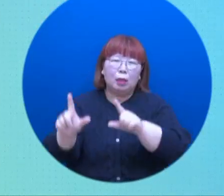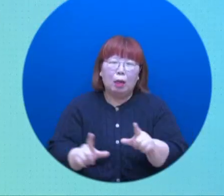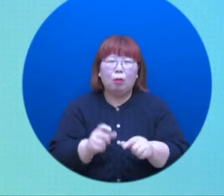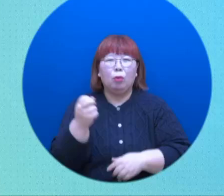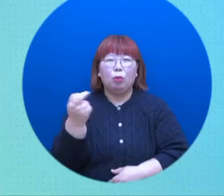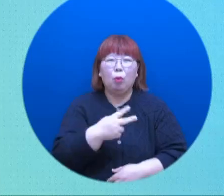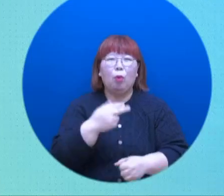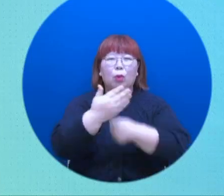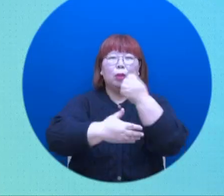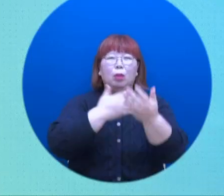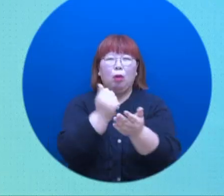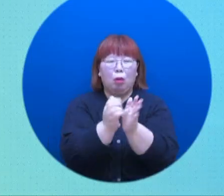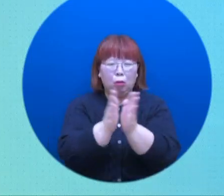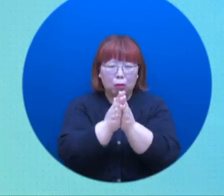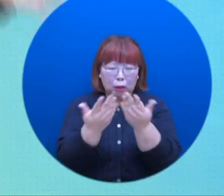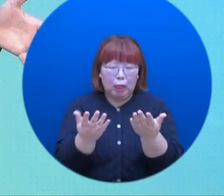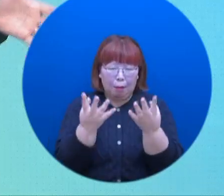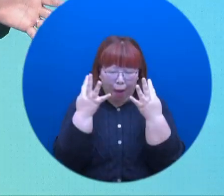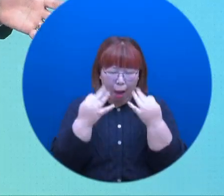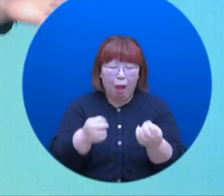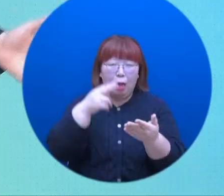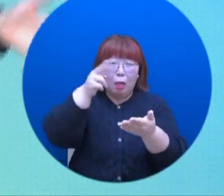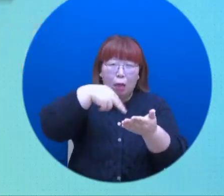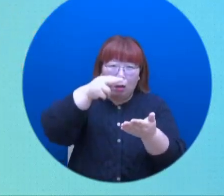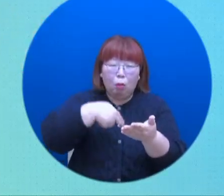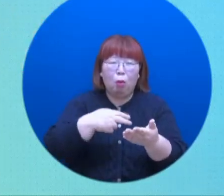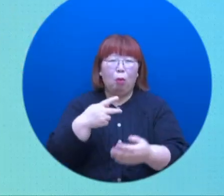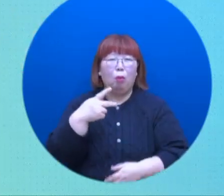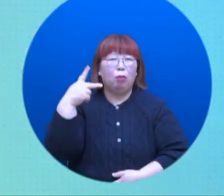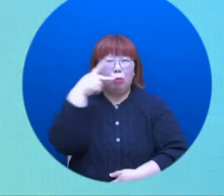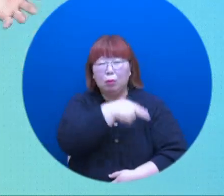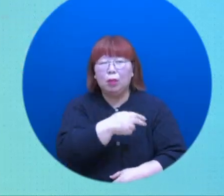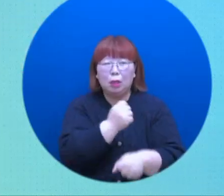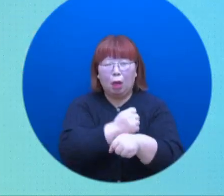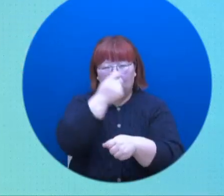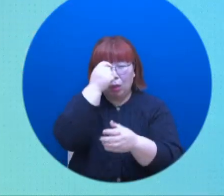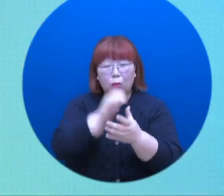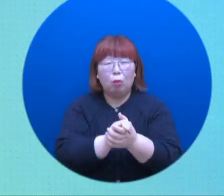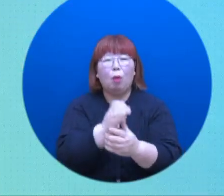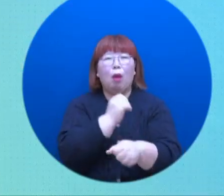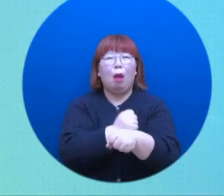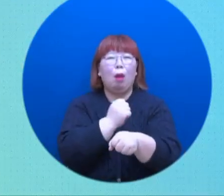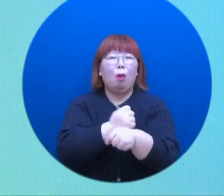성경을 십독을 하고 금식을 40일을 하고 목사가 되어도